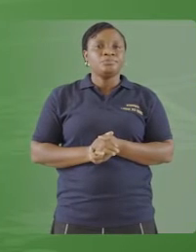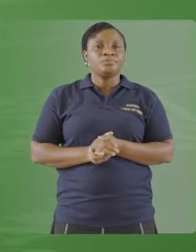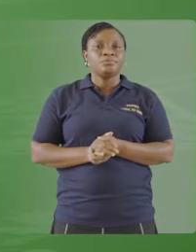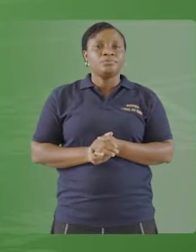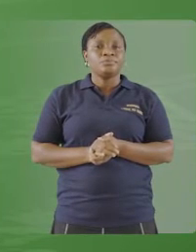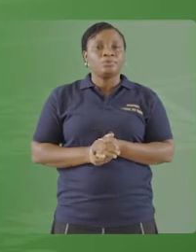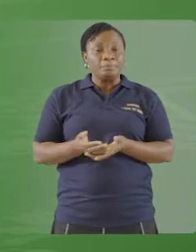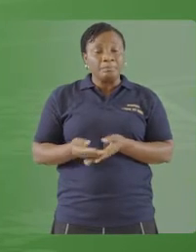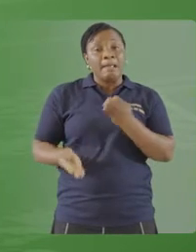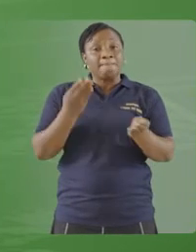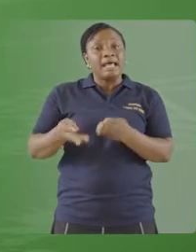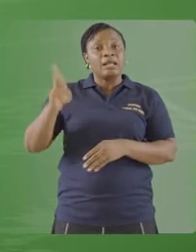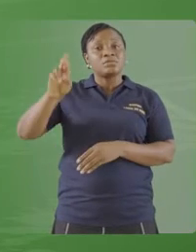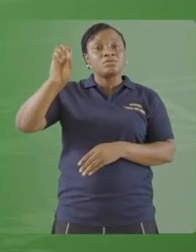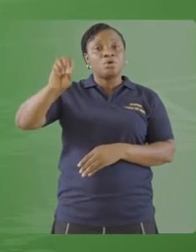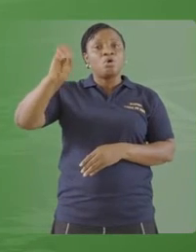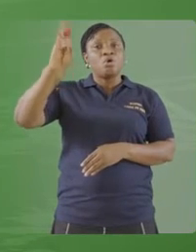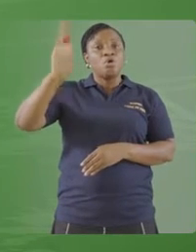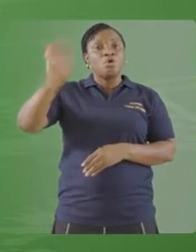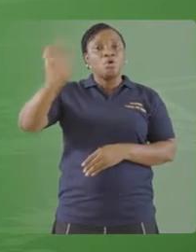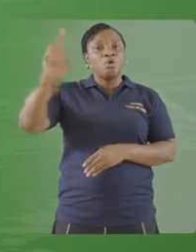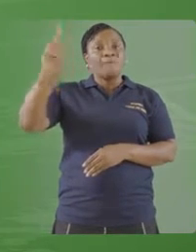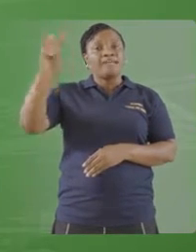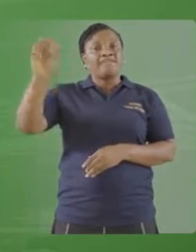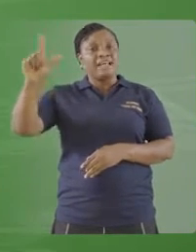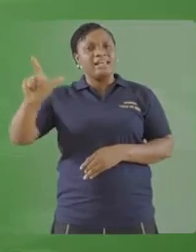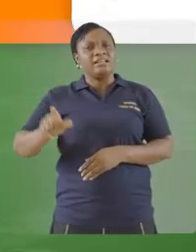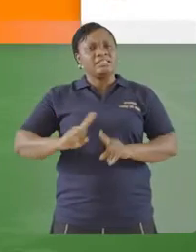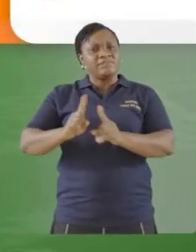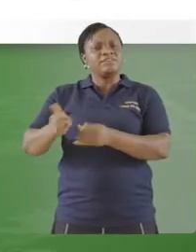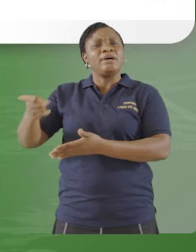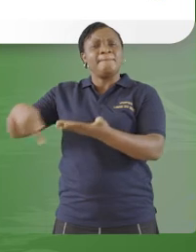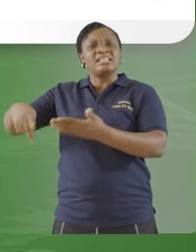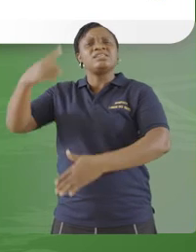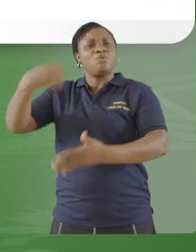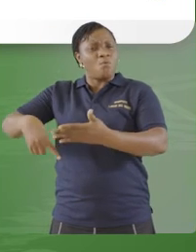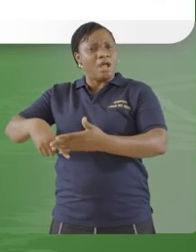les différentes parties d'une balance Roberval.